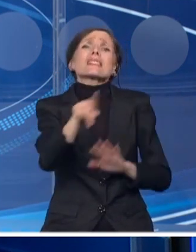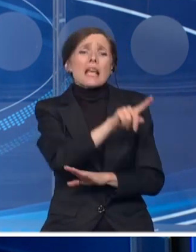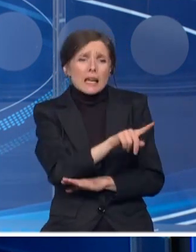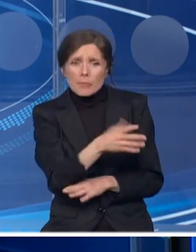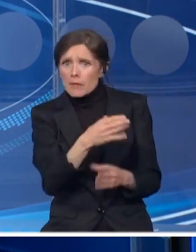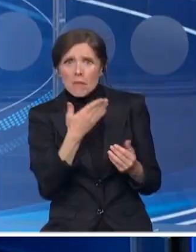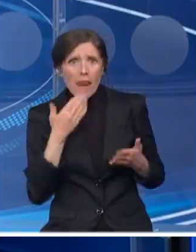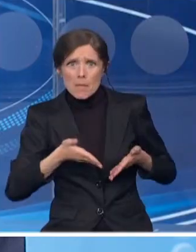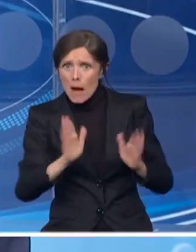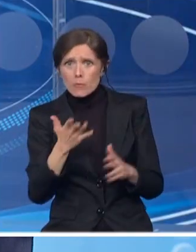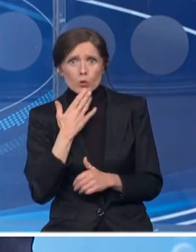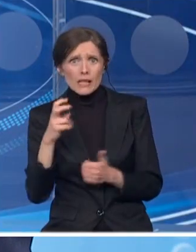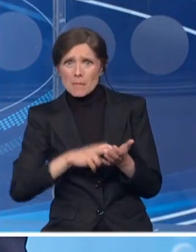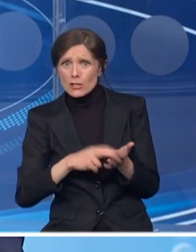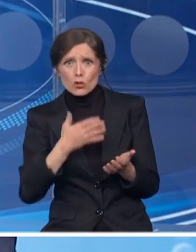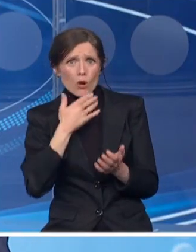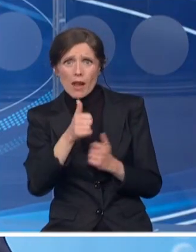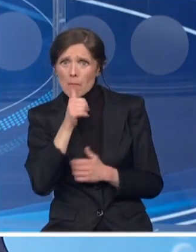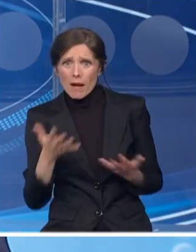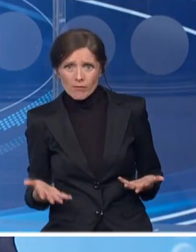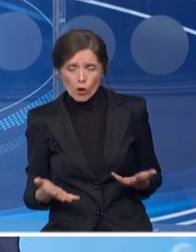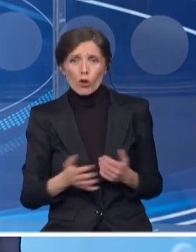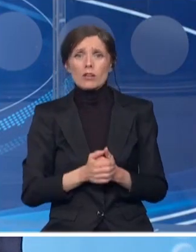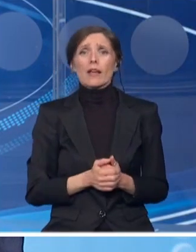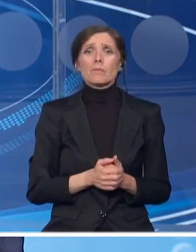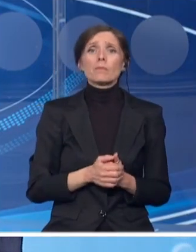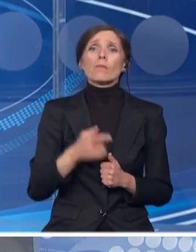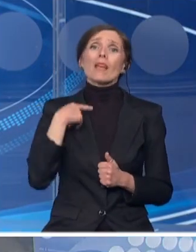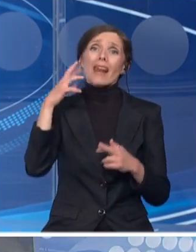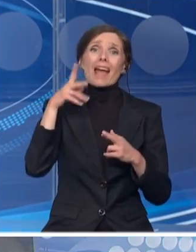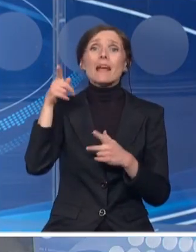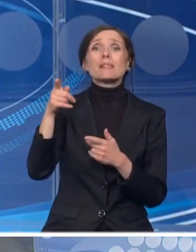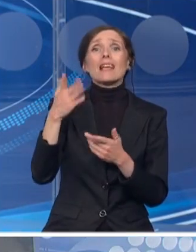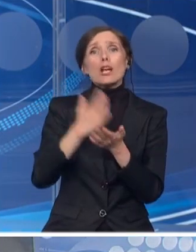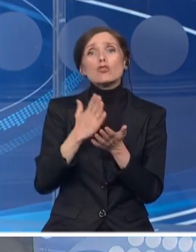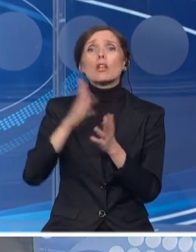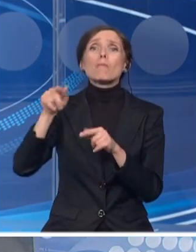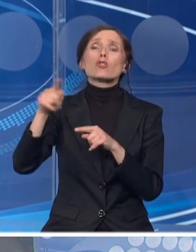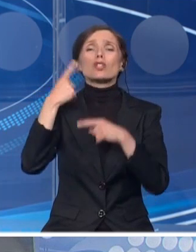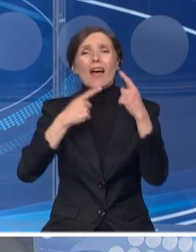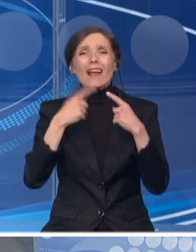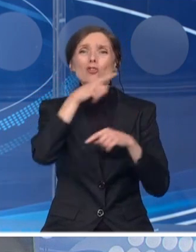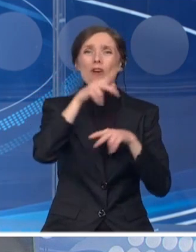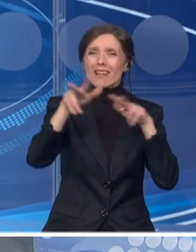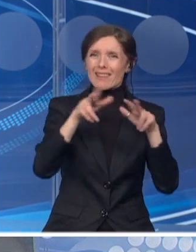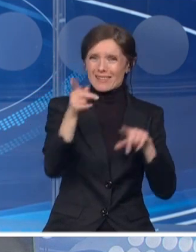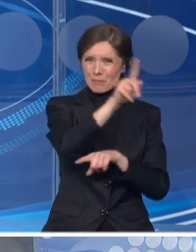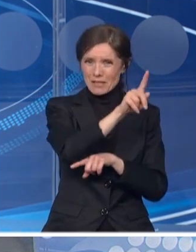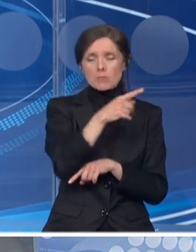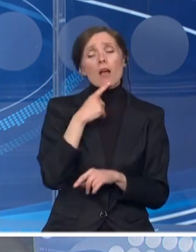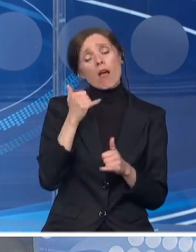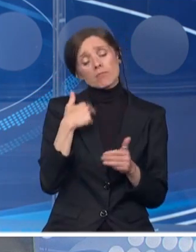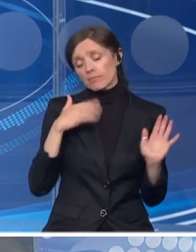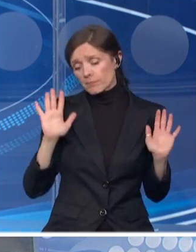vode. Ministre, nadamo se da ćete biti u prilici da razgovarate sa vašim kolegom u Hrvatskoj. Svakako i trudit ću se, ali ću i svakoga puta morati da govorim ono